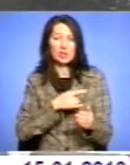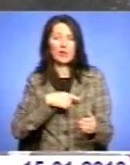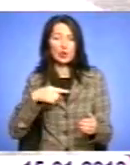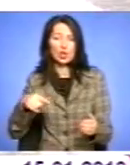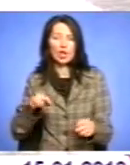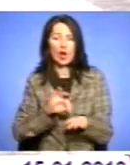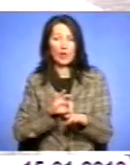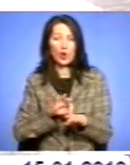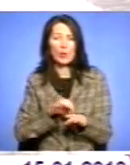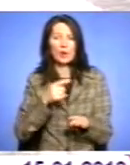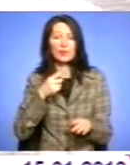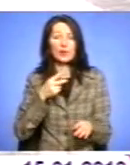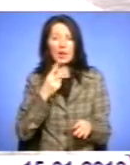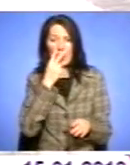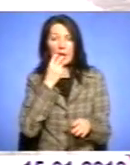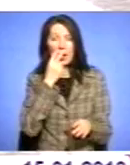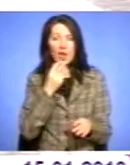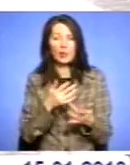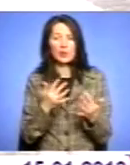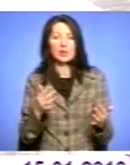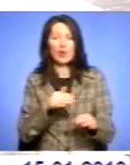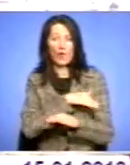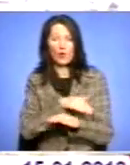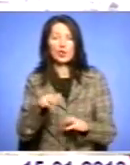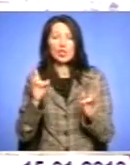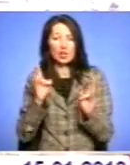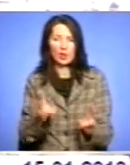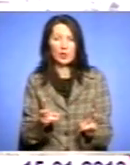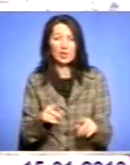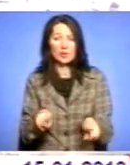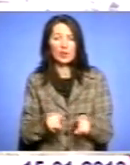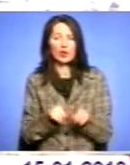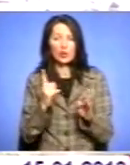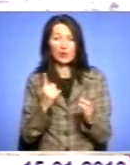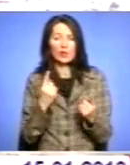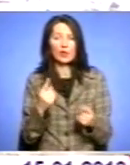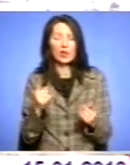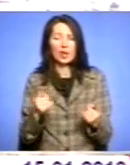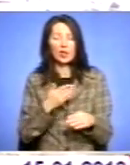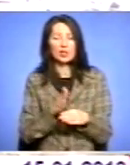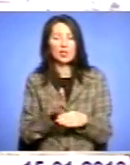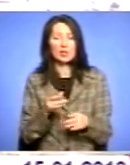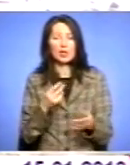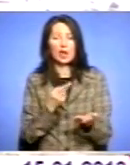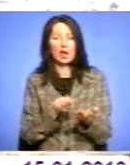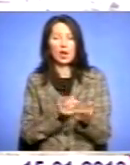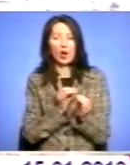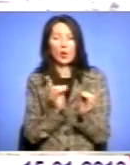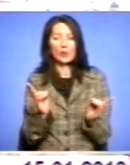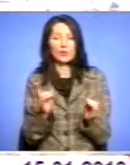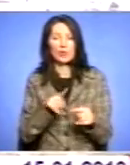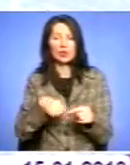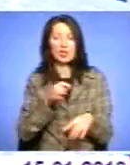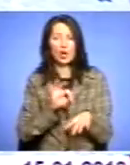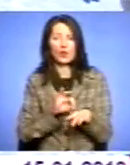гострі респіраторно-вірусні інфекції, вуличний травматизм. Також велика частка госпіталізованих через захворювання